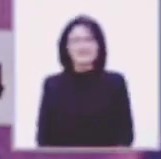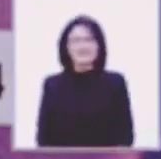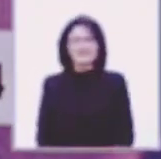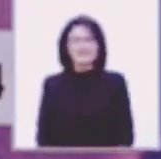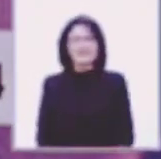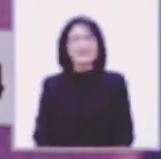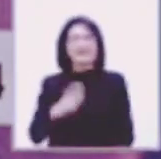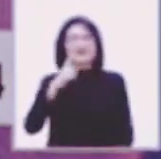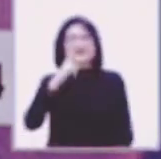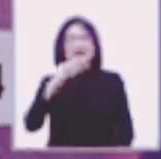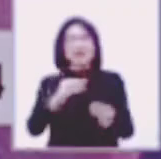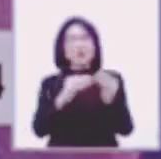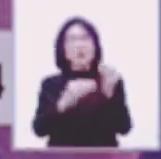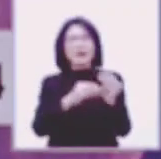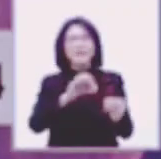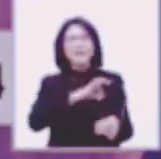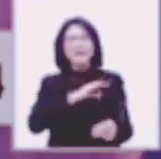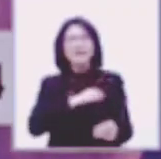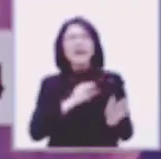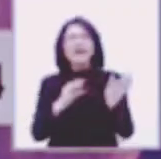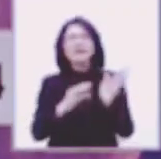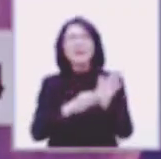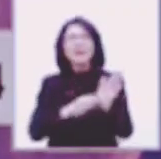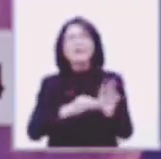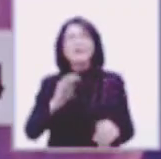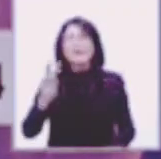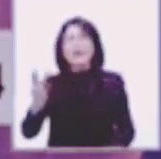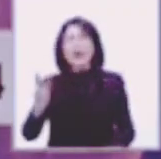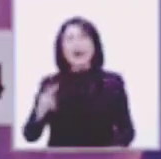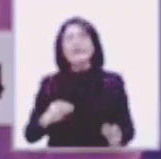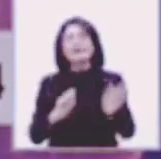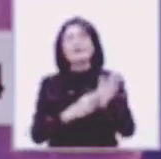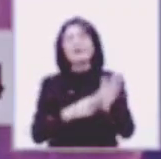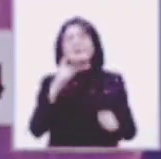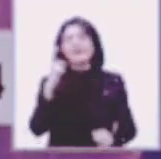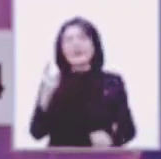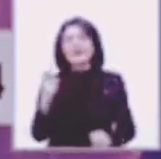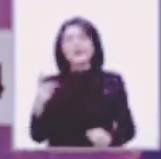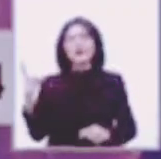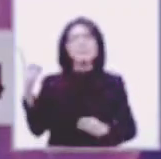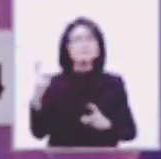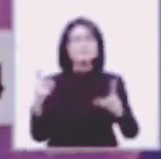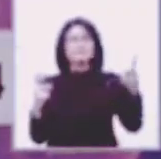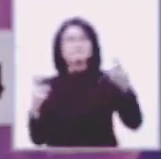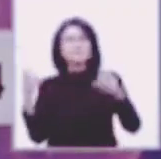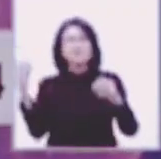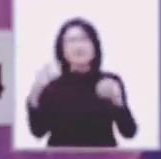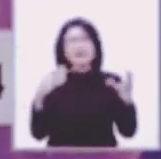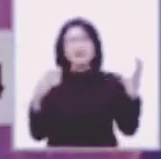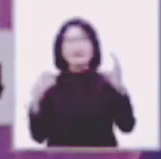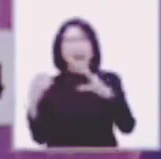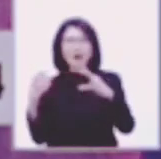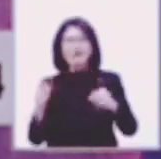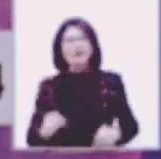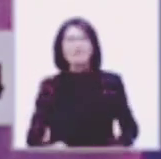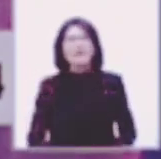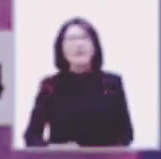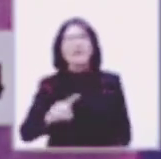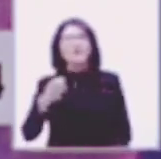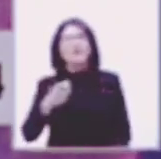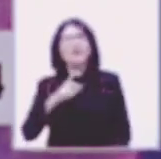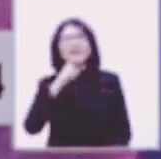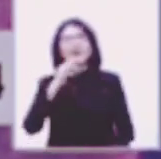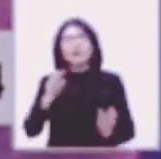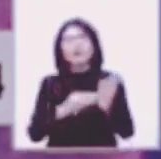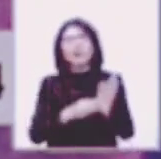Kali ini giliran calon wakil presiden nomor urut 3 dan nomor urut 1 untuk saling bertanya jawab. Diawali dengan calon wakil